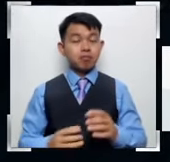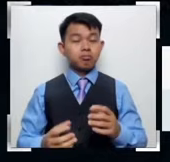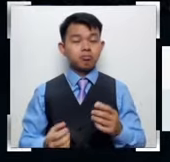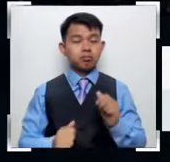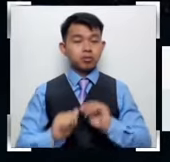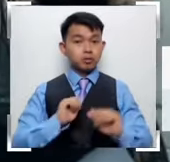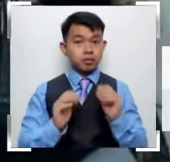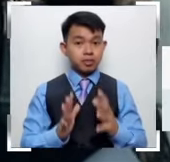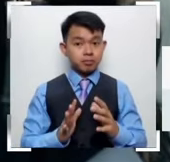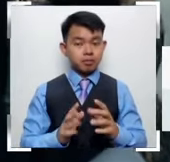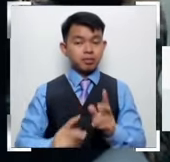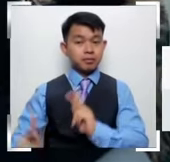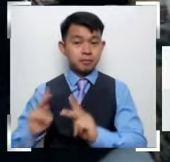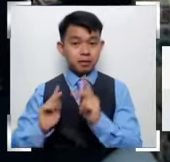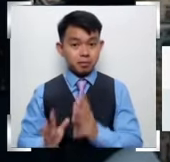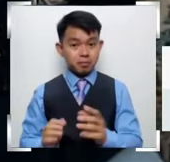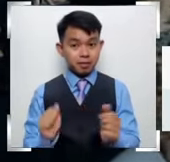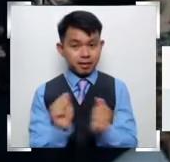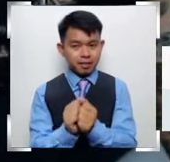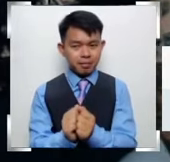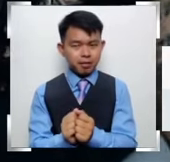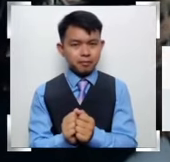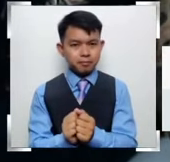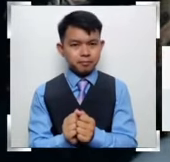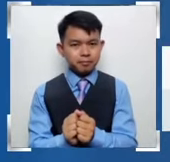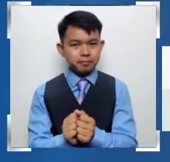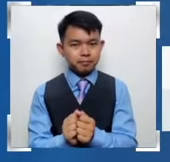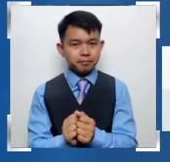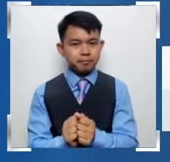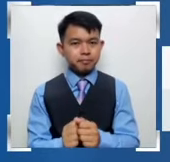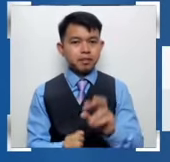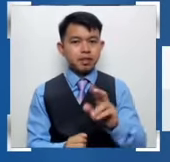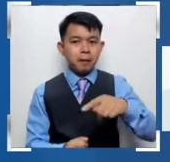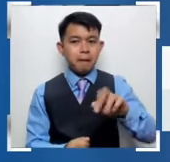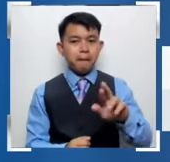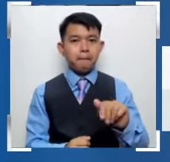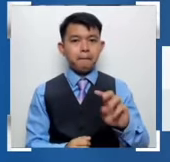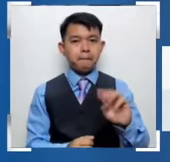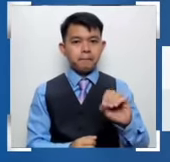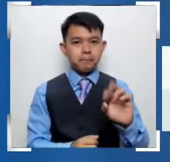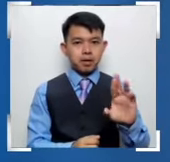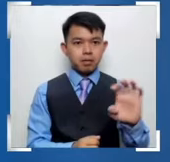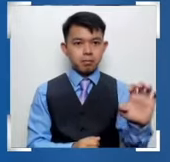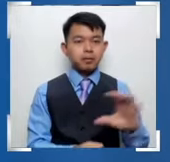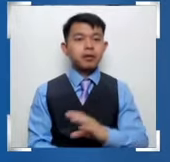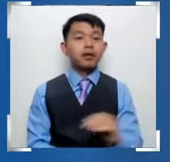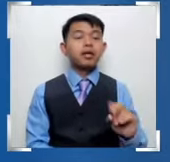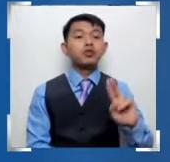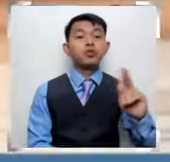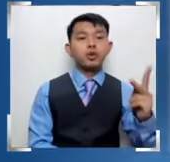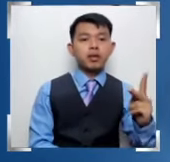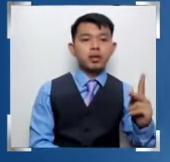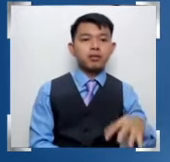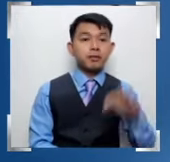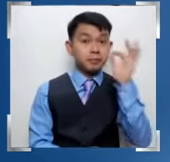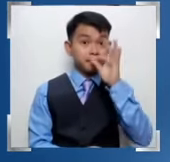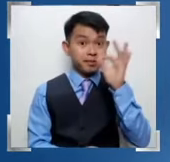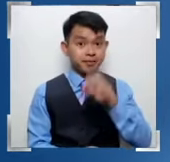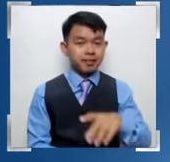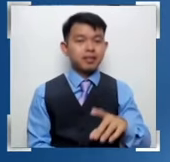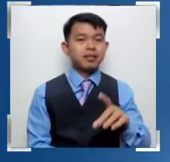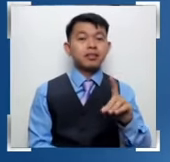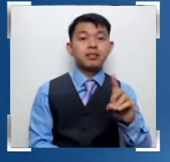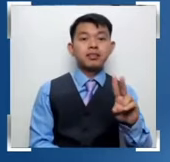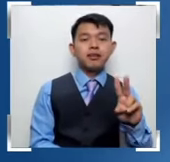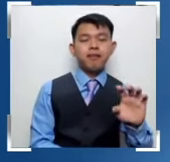kanyang latest tour, ang American rock band na Paramore at UK-based Pinoy singer na si Biba Doobie. First